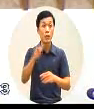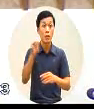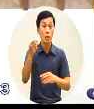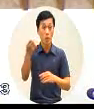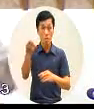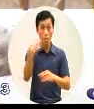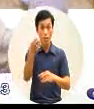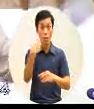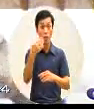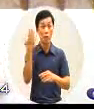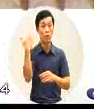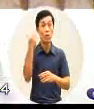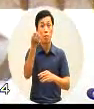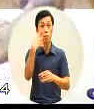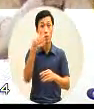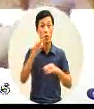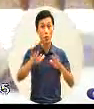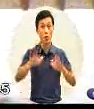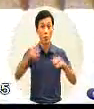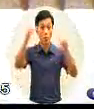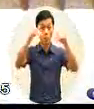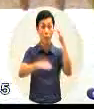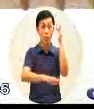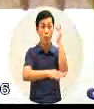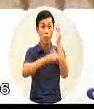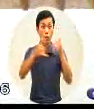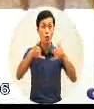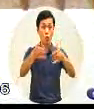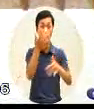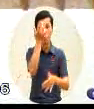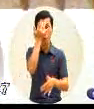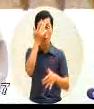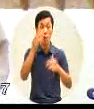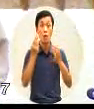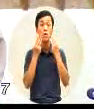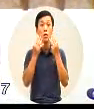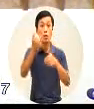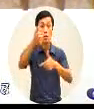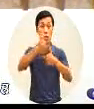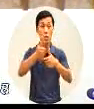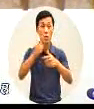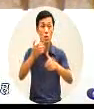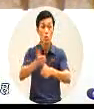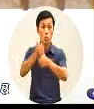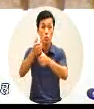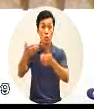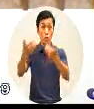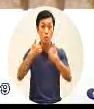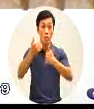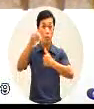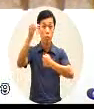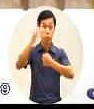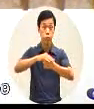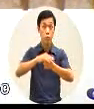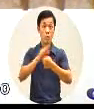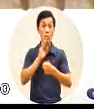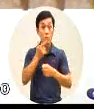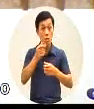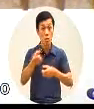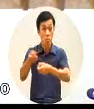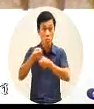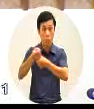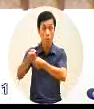在甲我讲，讲我即马做水灾路过无通行，啊，这个引证书，这个补助的是不是个会当来去争